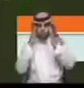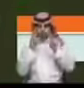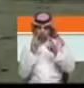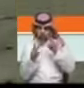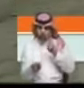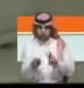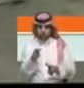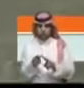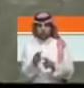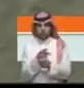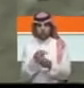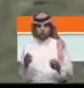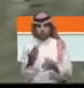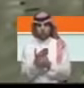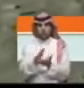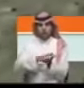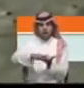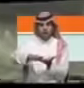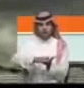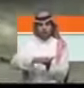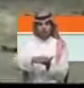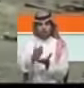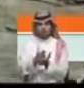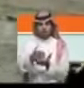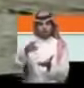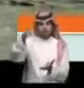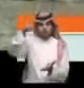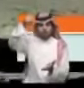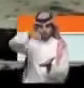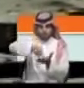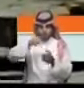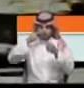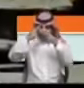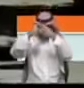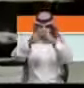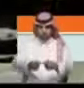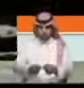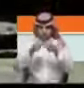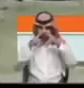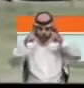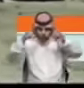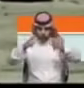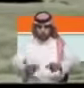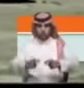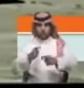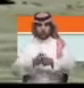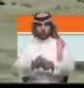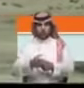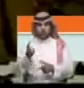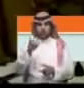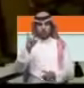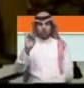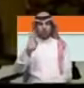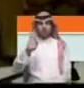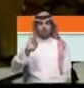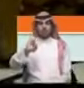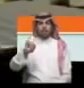أوليا للتضاريس والأشكال الأرضية المحيطة بالمسبار وفقا للصور البانورامية، وكان المسبار قد هبط